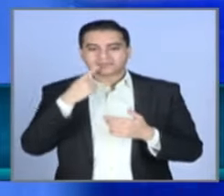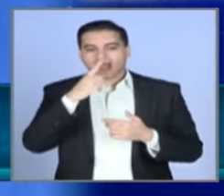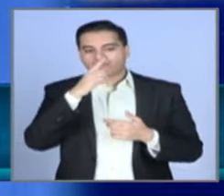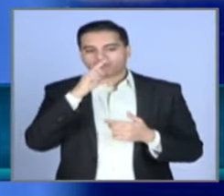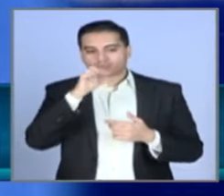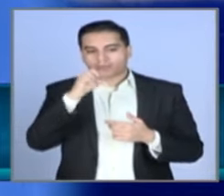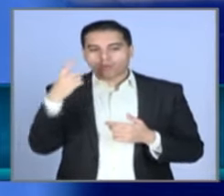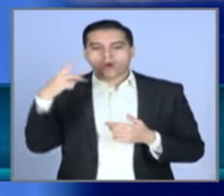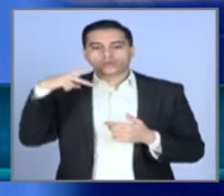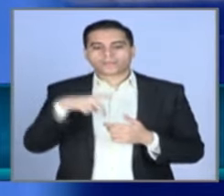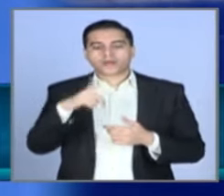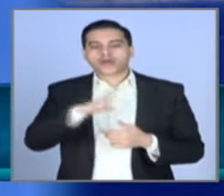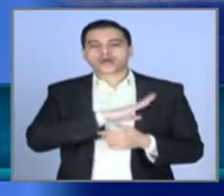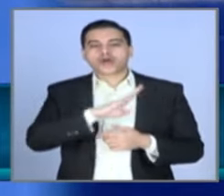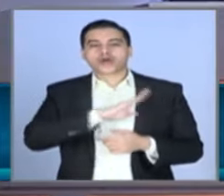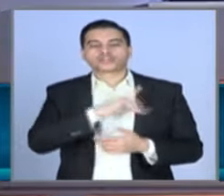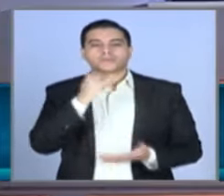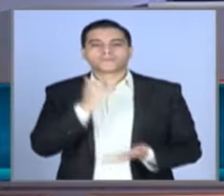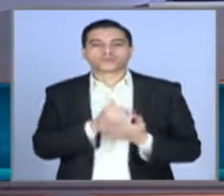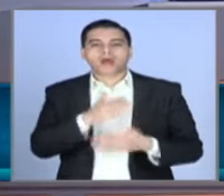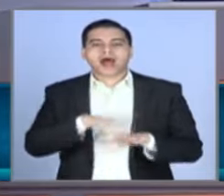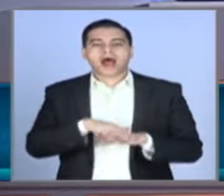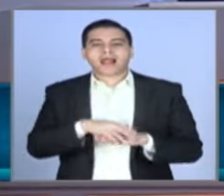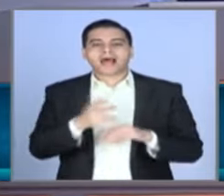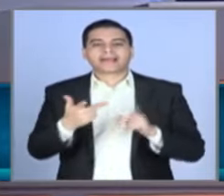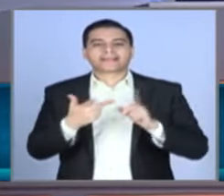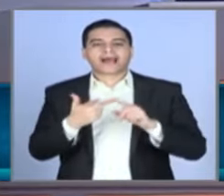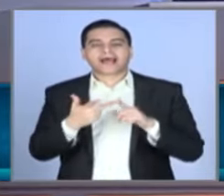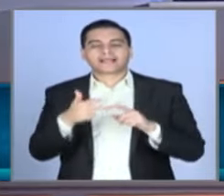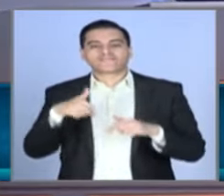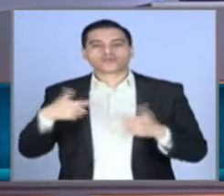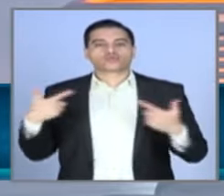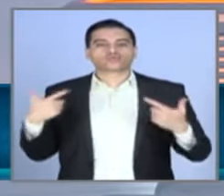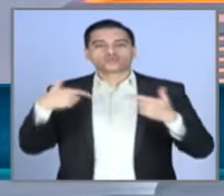كان قائد الجيش الثالث الميداني في حرب أكتوبر،